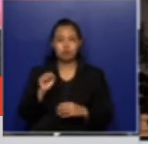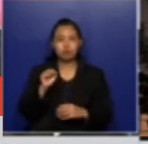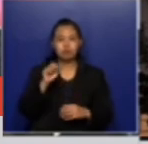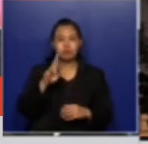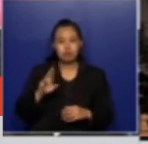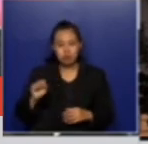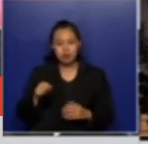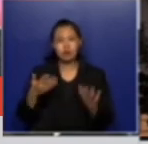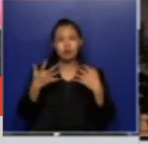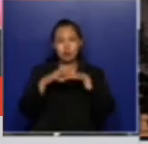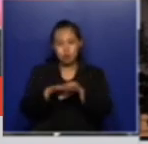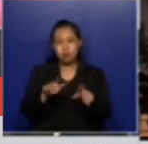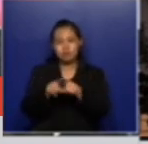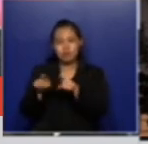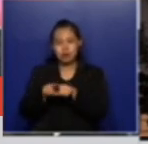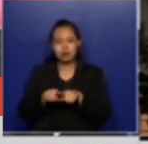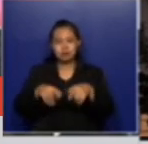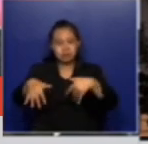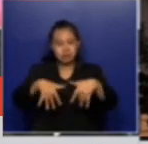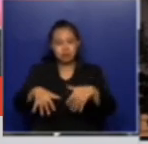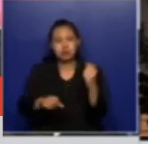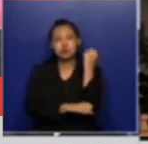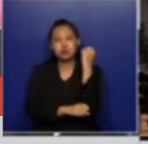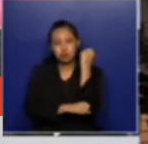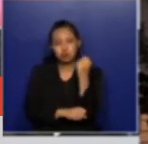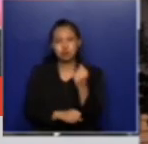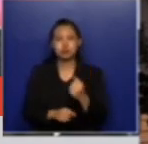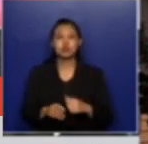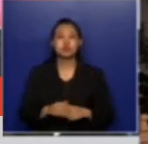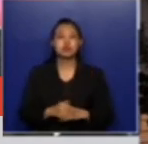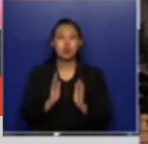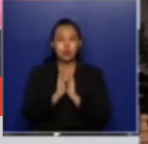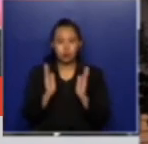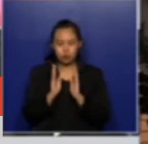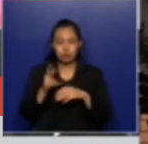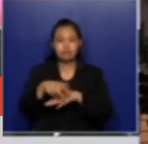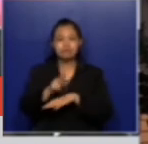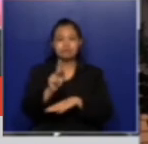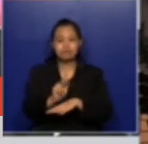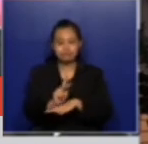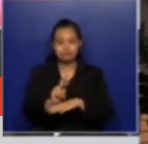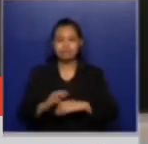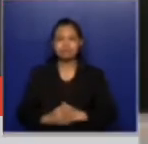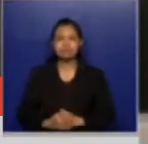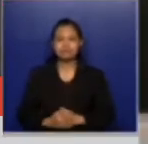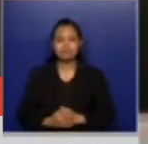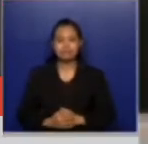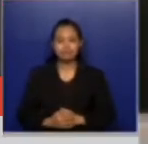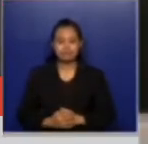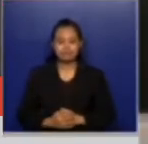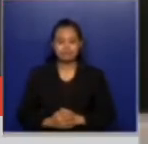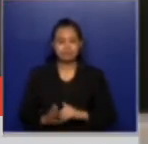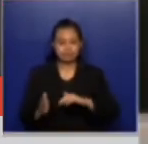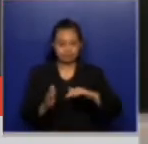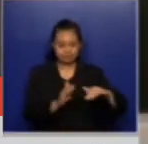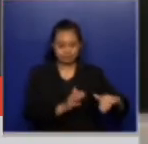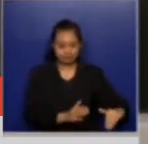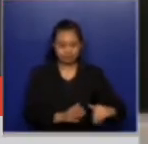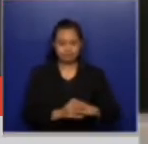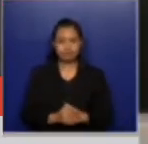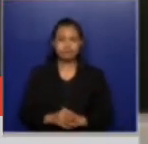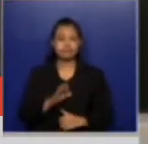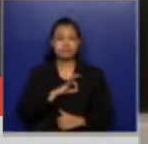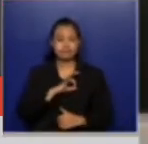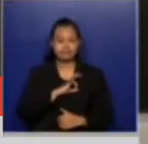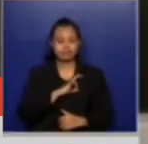อนเพราะชาวบ้านยังยากจนอยู่นะครับขอขอบพระคุณครับท่านประธานครับ ครับท่านสมาชิกอีก3ท่านนะครับท่าน